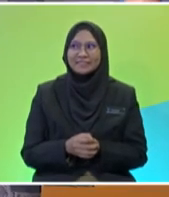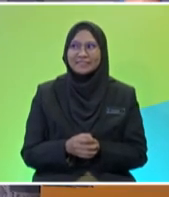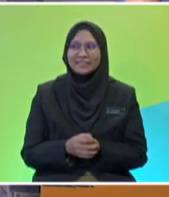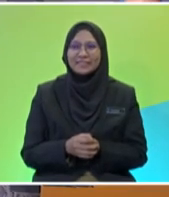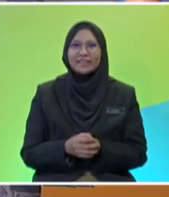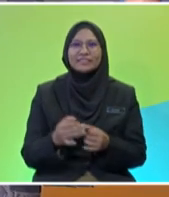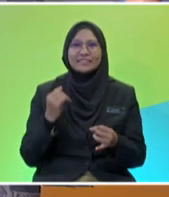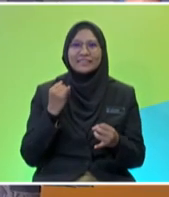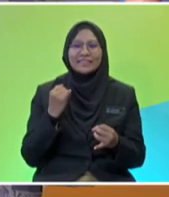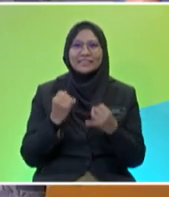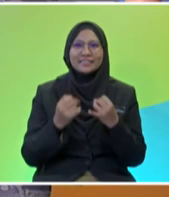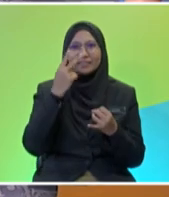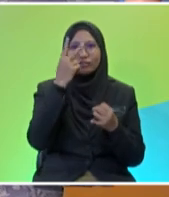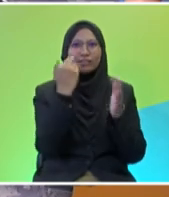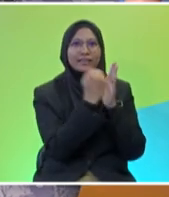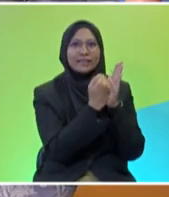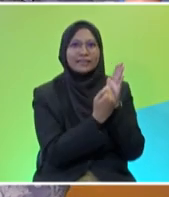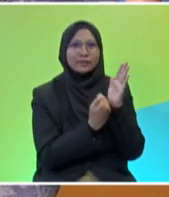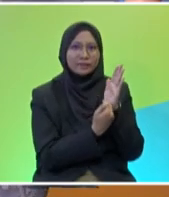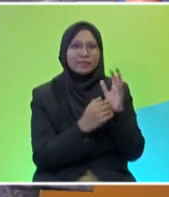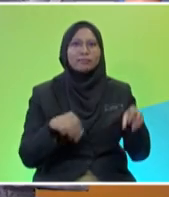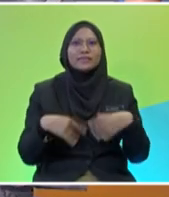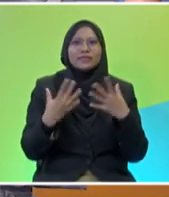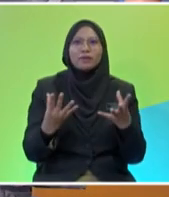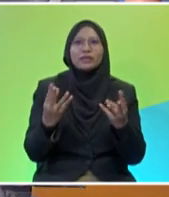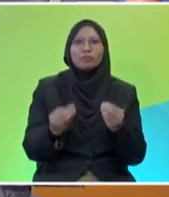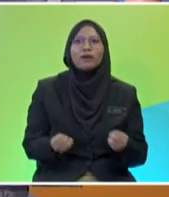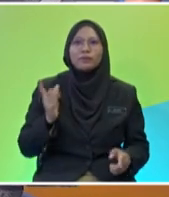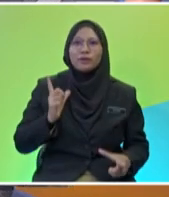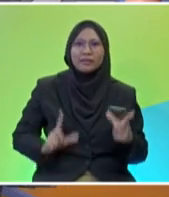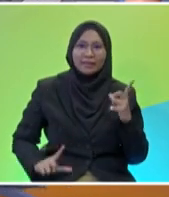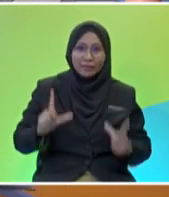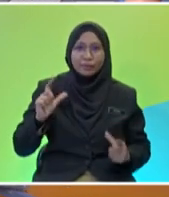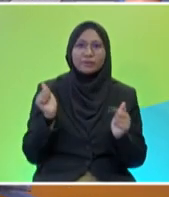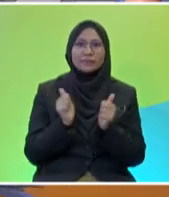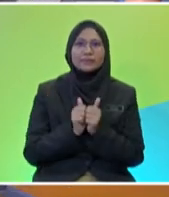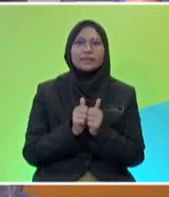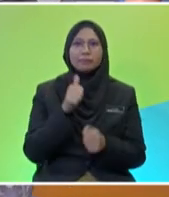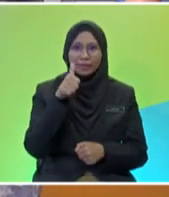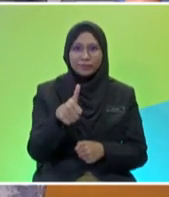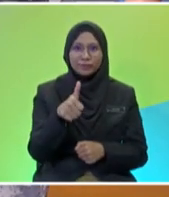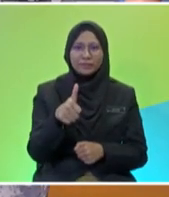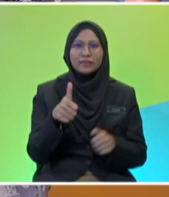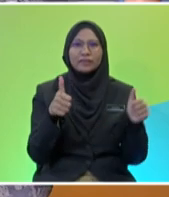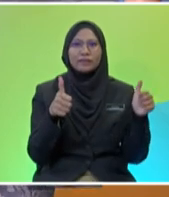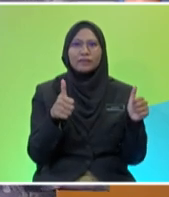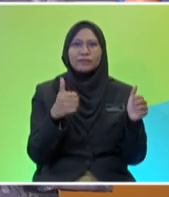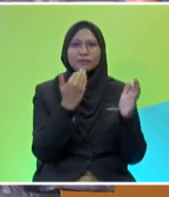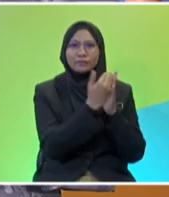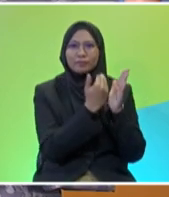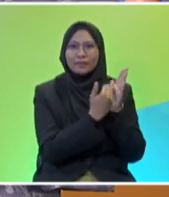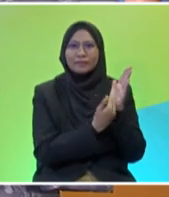sini ah yang ini Oke kalau kita lihat kaki tangan memberi layanan prima Aduh